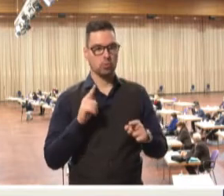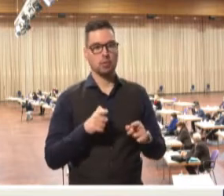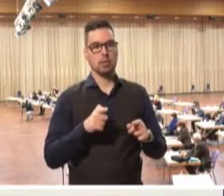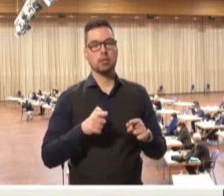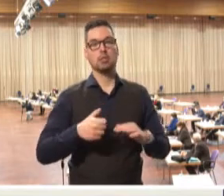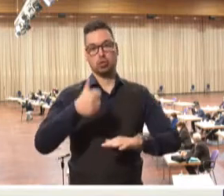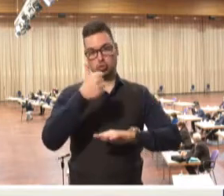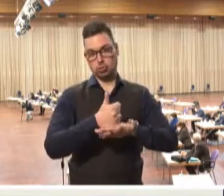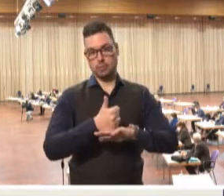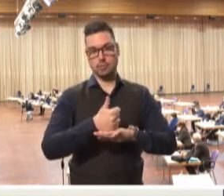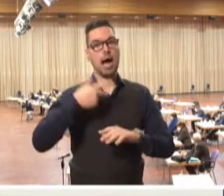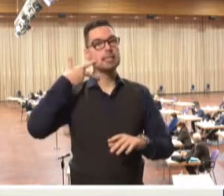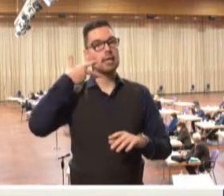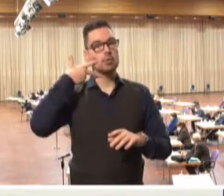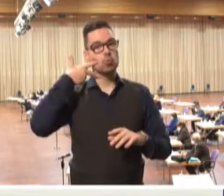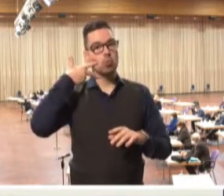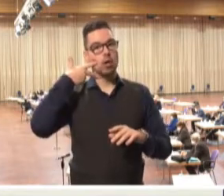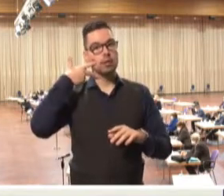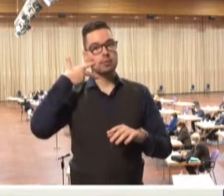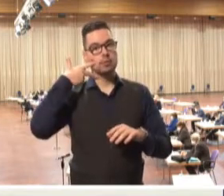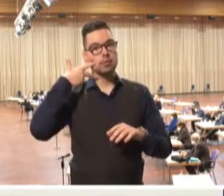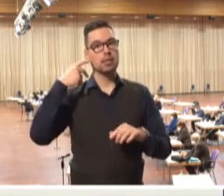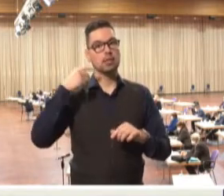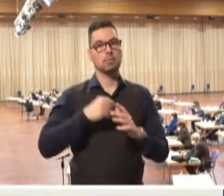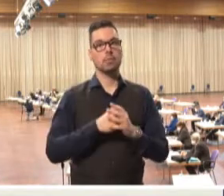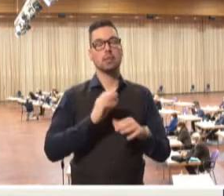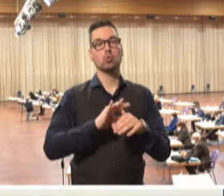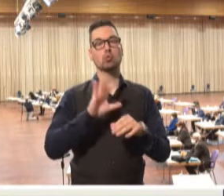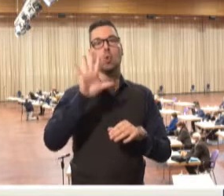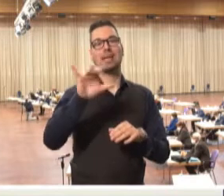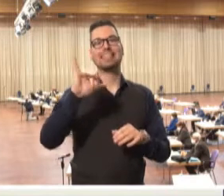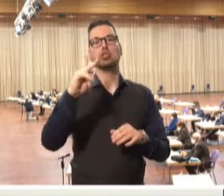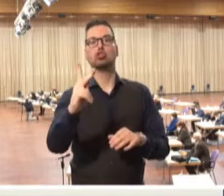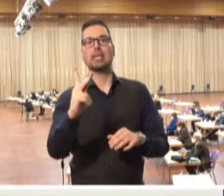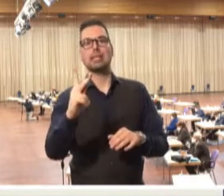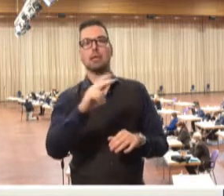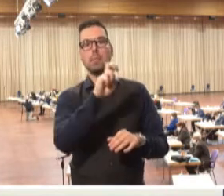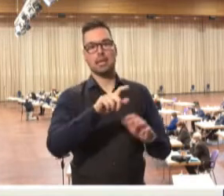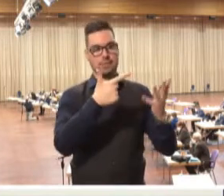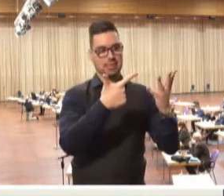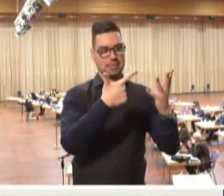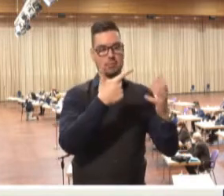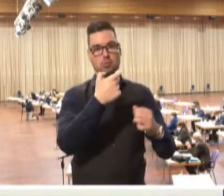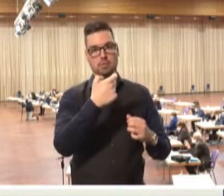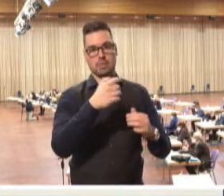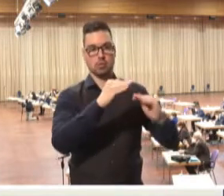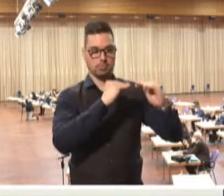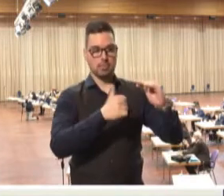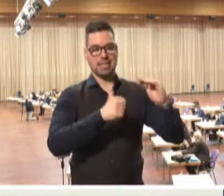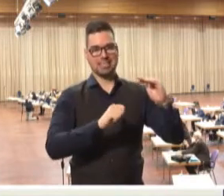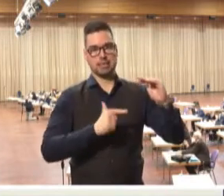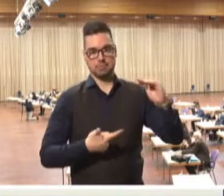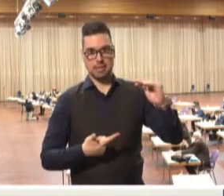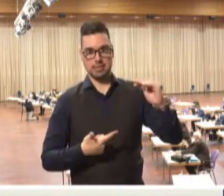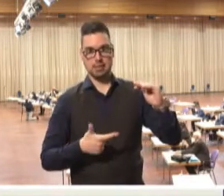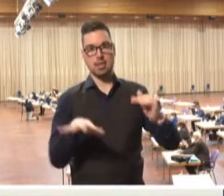der Hals-Nasen-Ohren-Klinik, Herr Professor Dr. Bernhard Schick, gemäß § 27 Absatz 1 Nummer 2 des Gesetzes